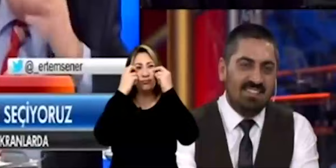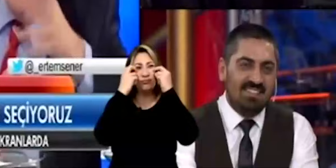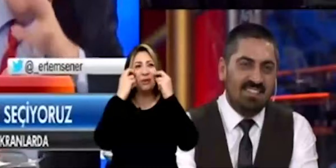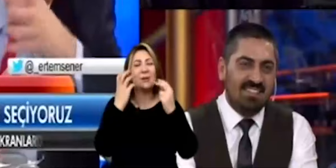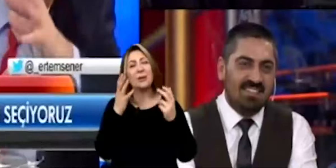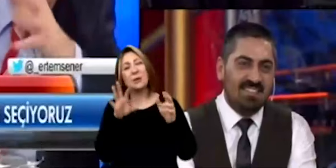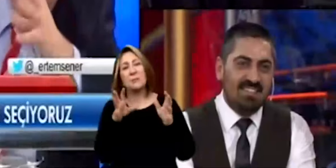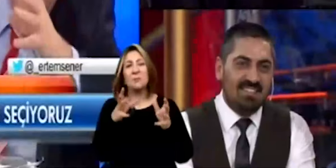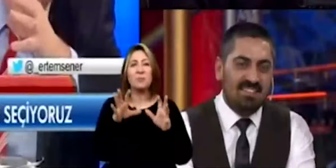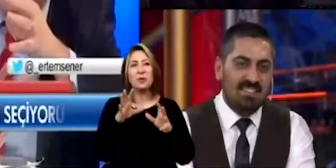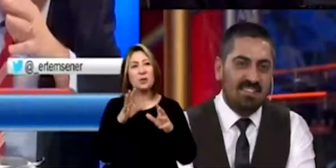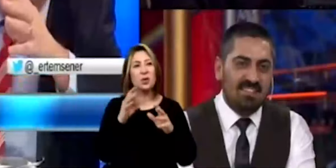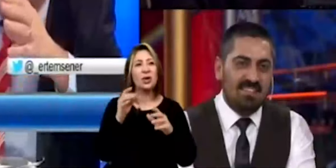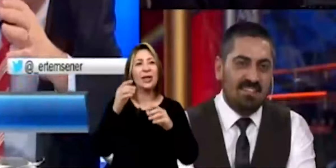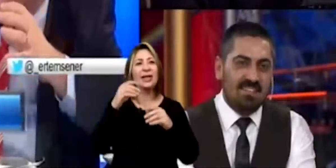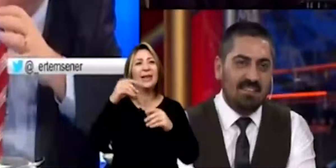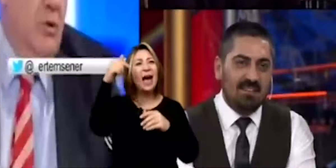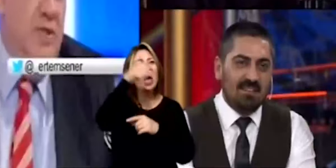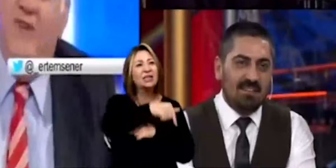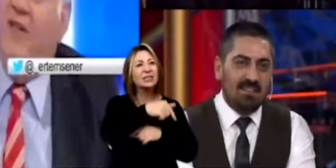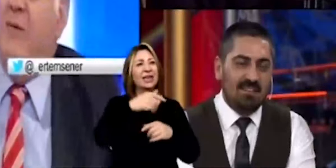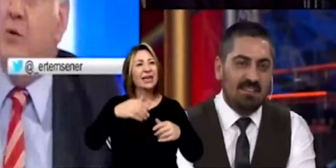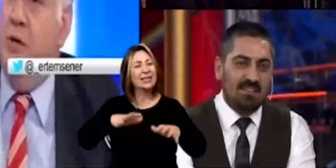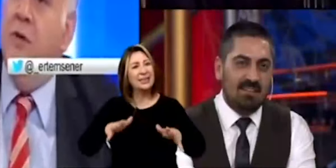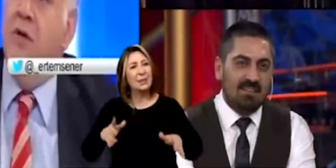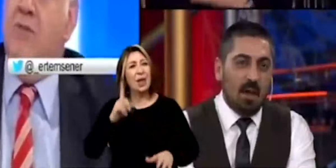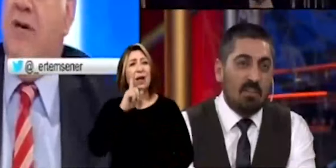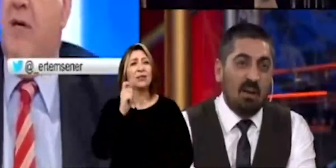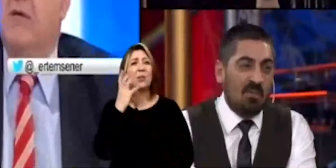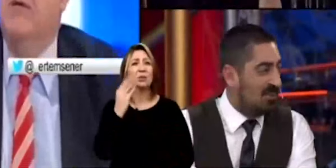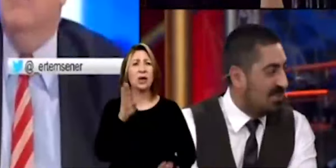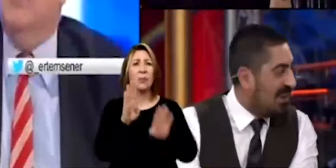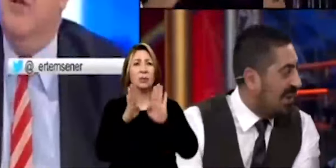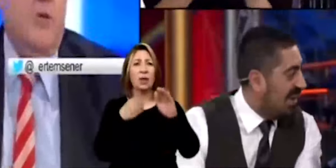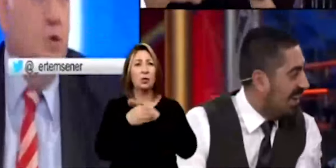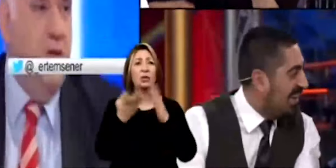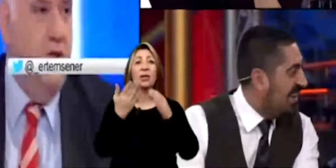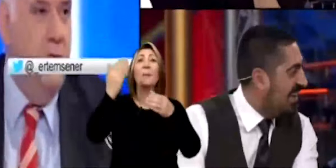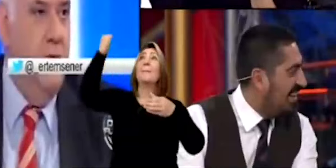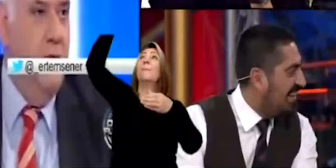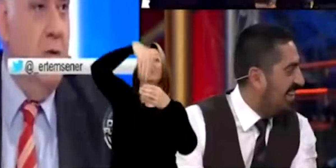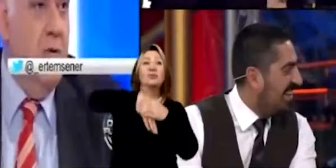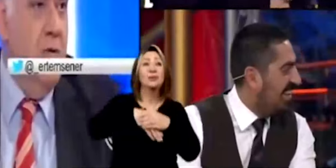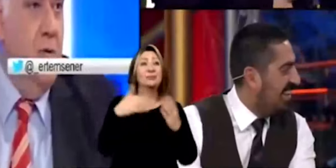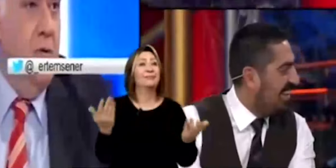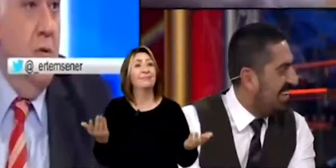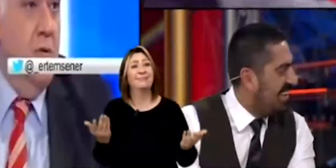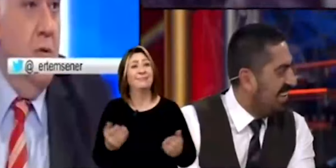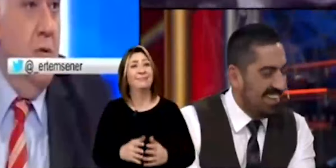kemikler hafif çıkıp böyle muhtemelen... Kuzeyli İskandinav tipli bir şey. Doğru. Bir defa adam olsa. kapıdan girer. Niye bacadan giriyorsun kardeşim?